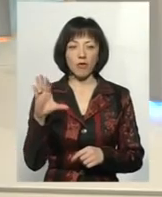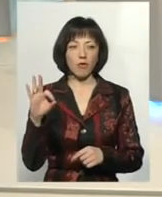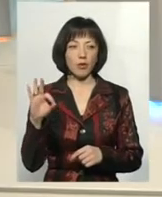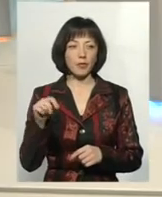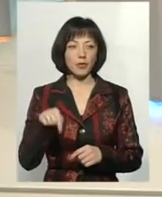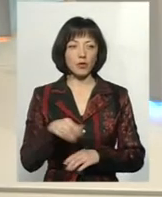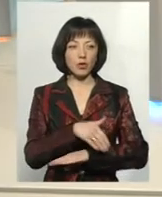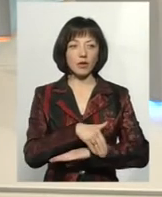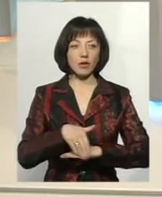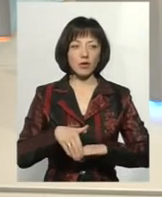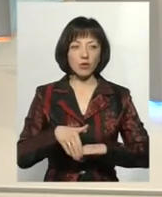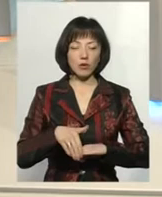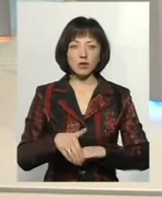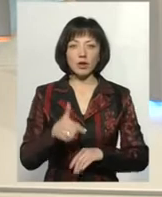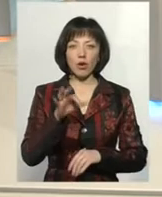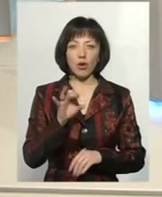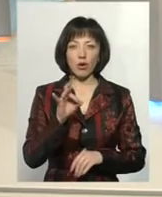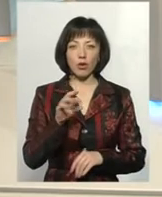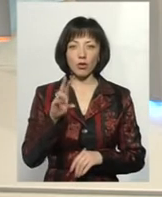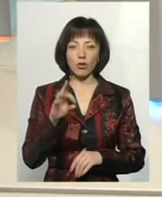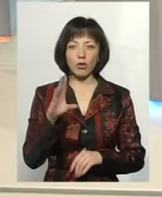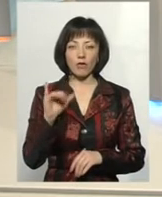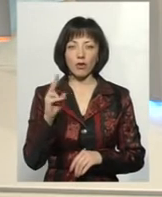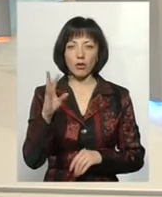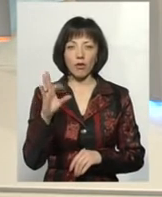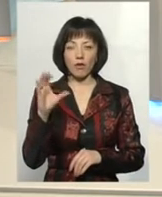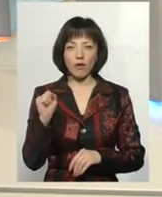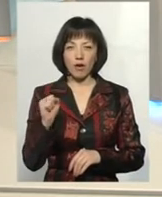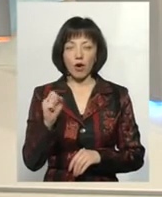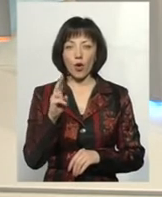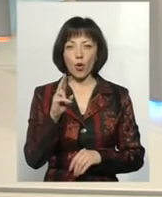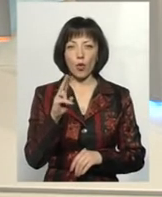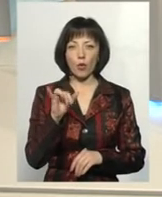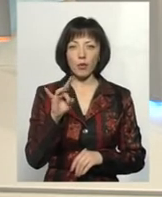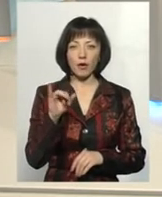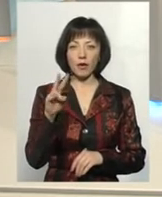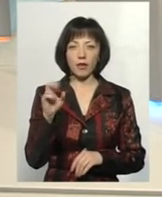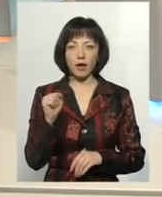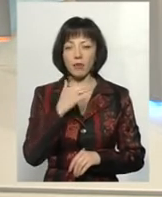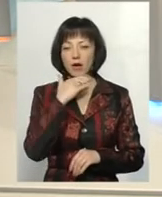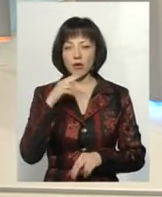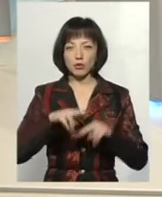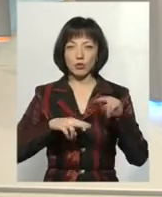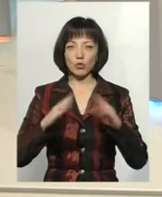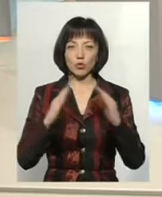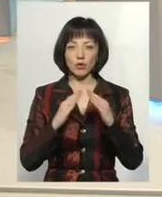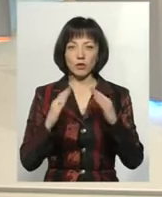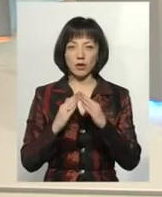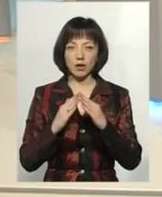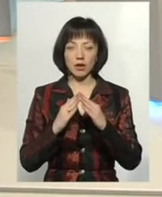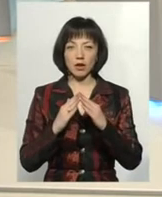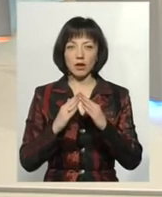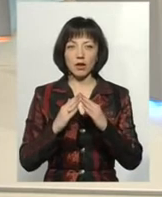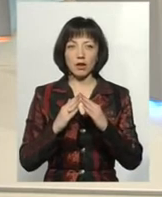Слухаємо. Тут на вулиці Городовикова і Купріна ведеться постройка багато домів. Вирубили біля